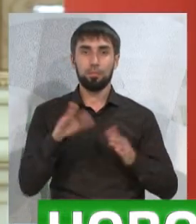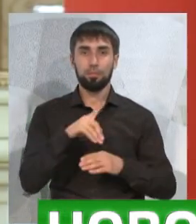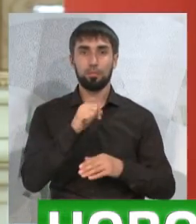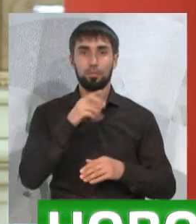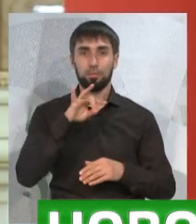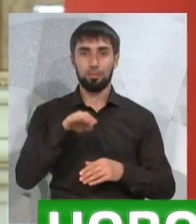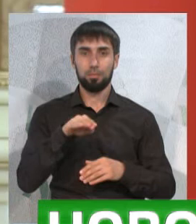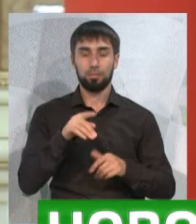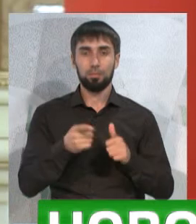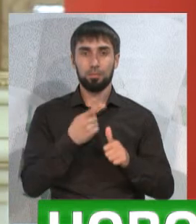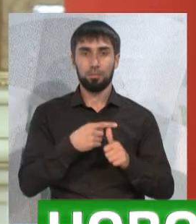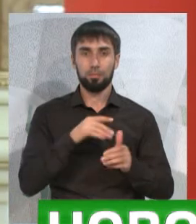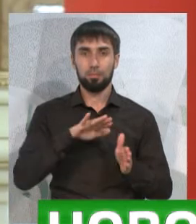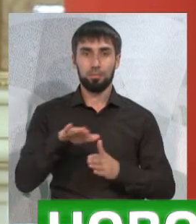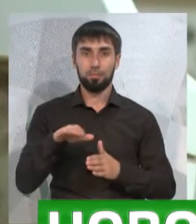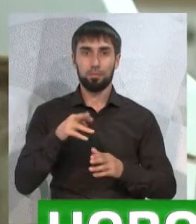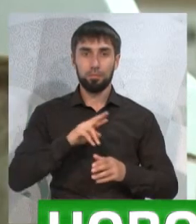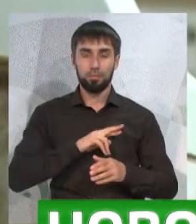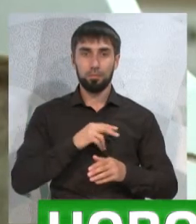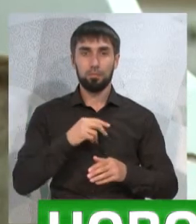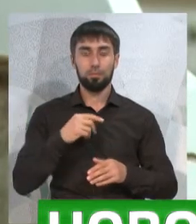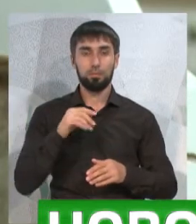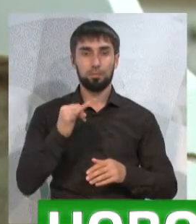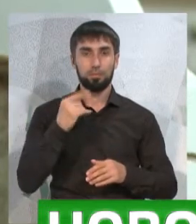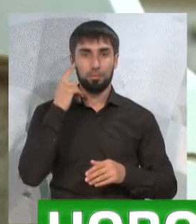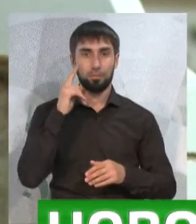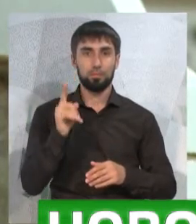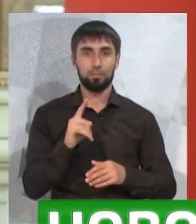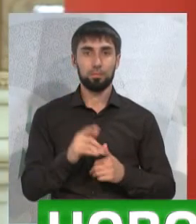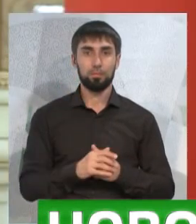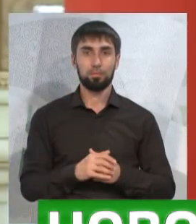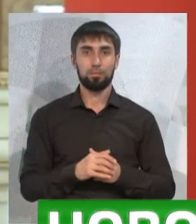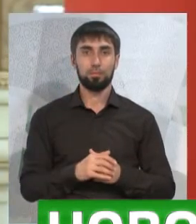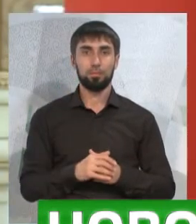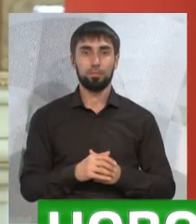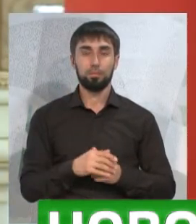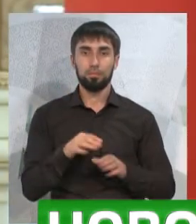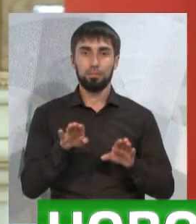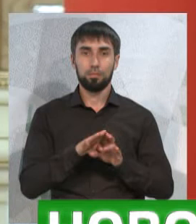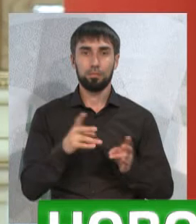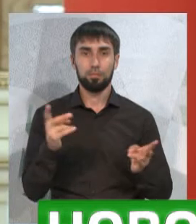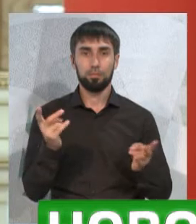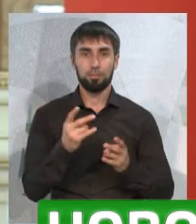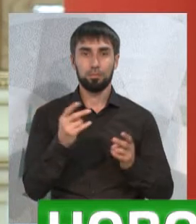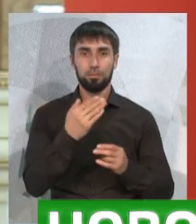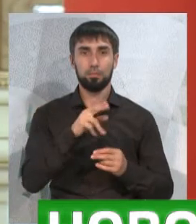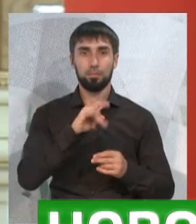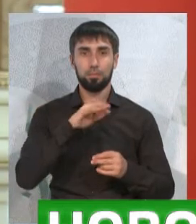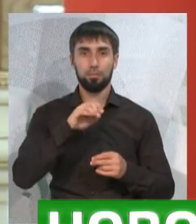бортом. Я полагаю, что вот так же надо этот